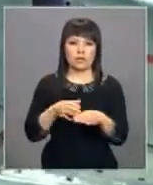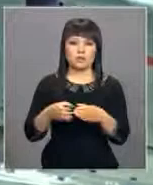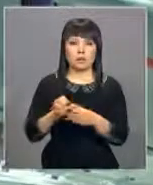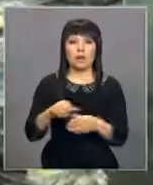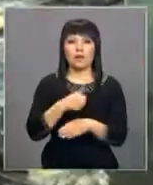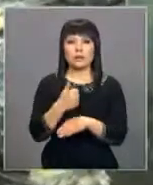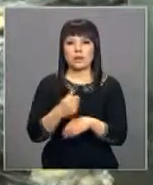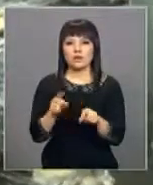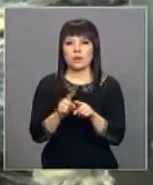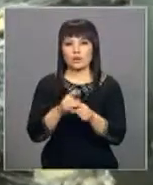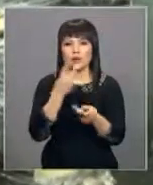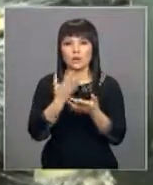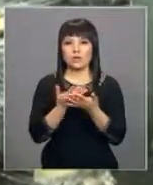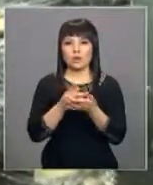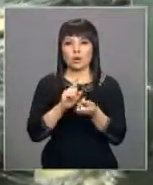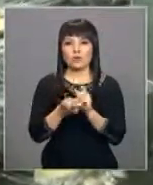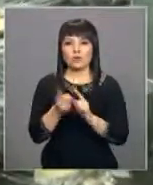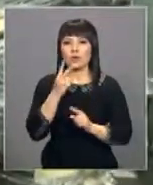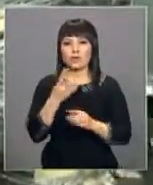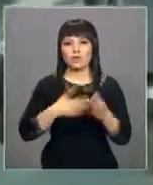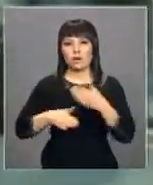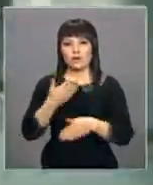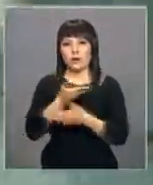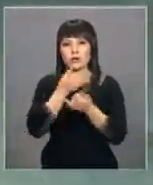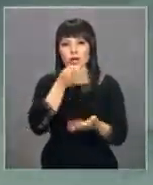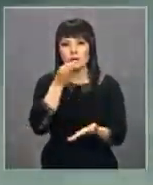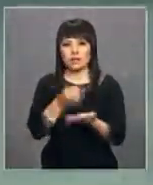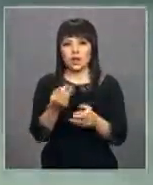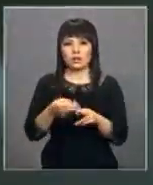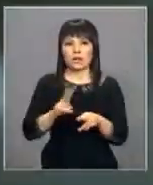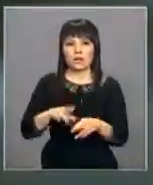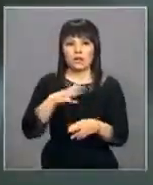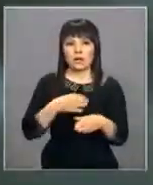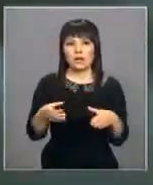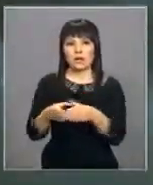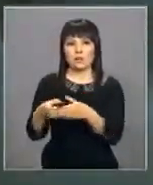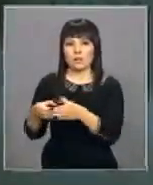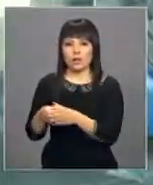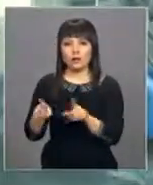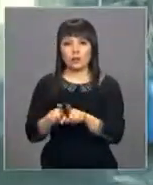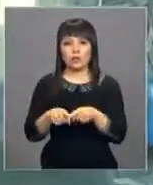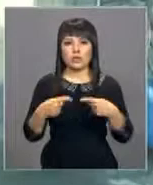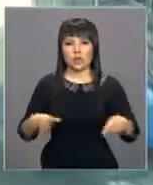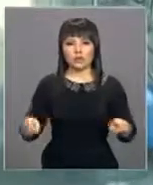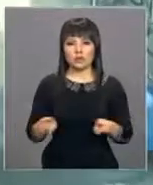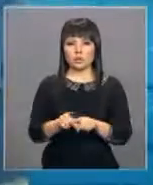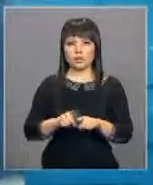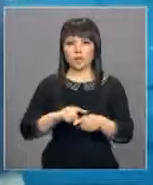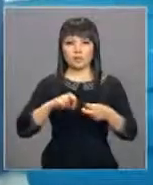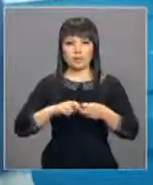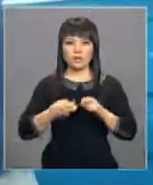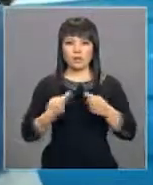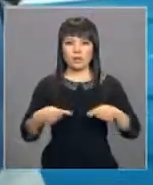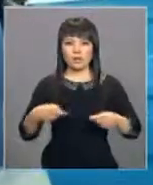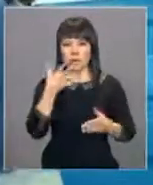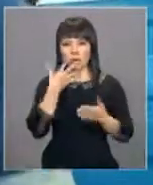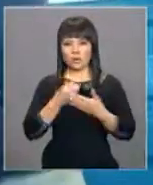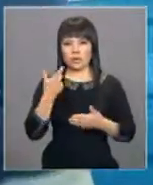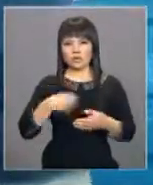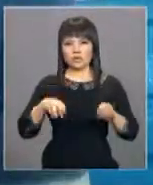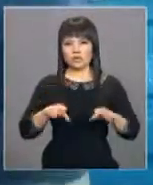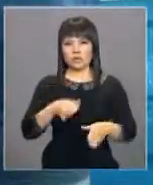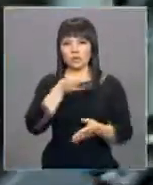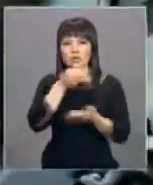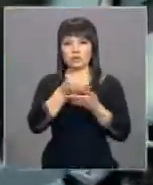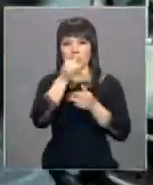болса, бұл өзгерістерге аса қуанбаған сыңайлы. Олардың айтуынша, енді компанияға қатысты кез келген мәселені өз еріктерімен шеше алмайды.